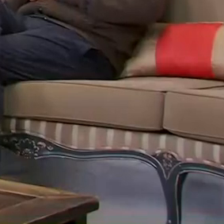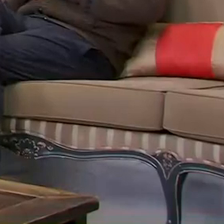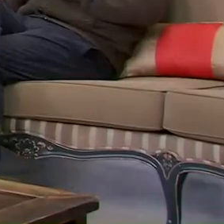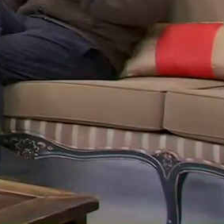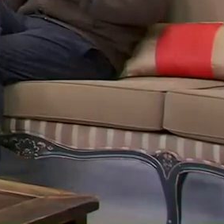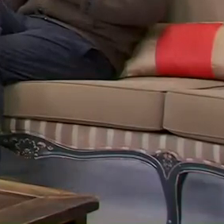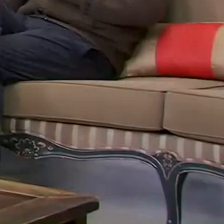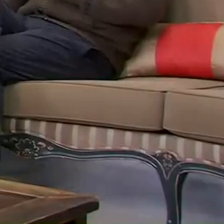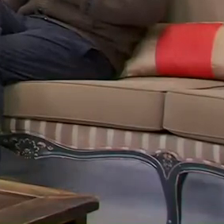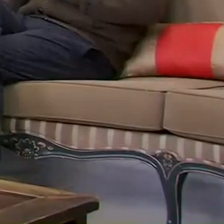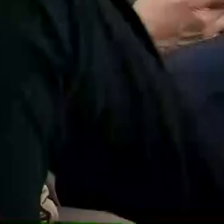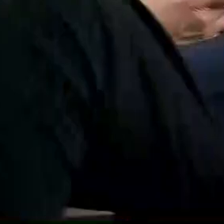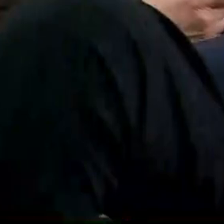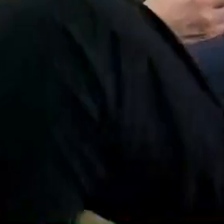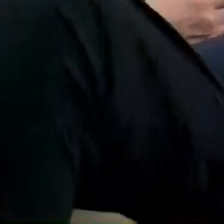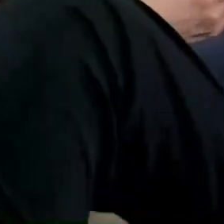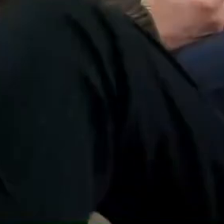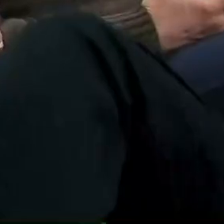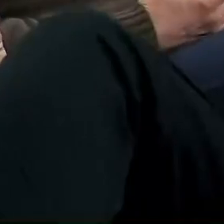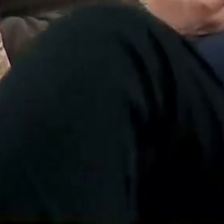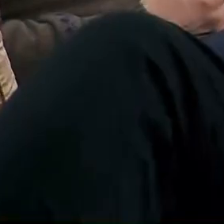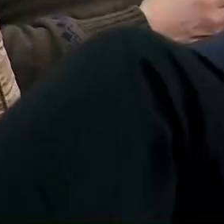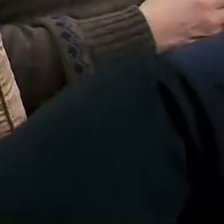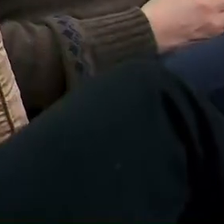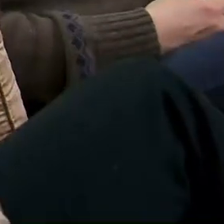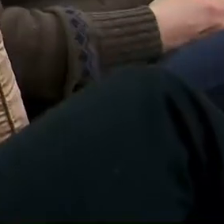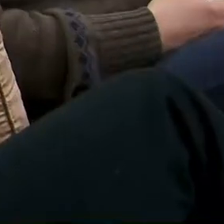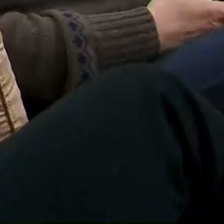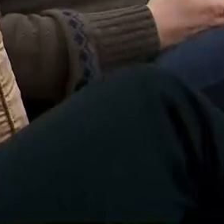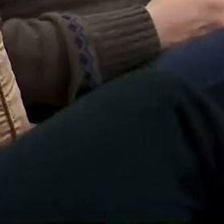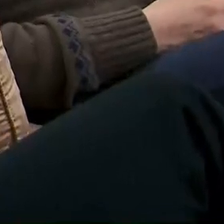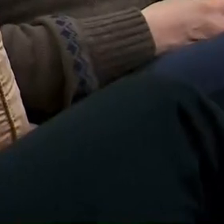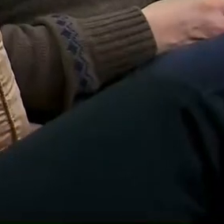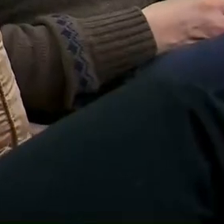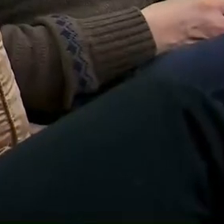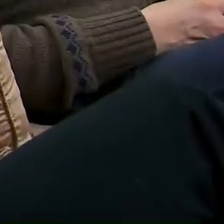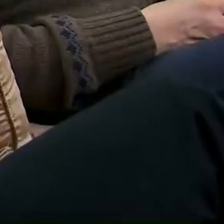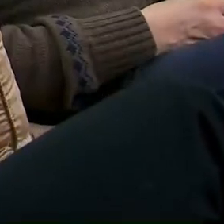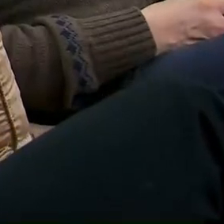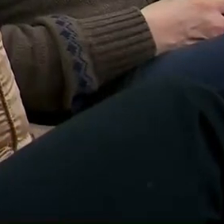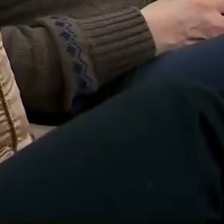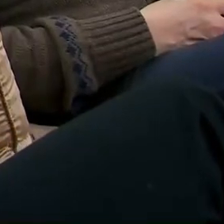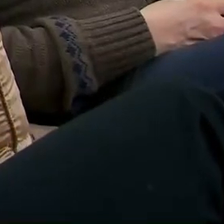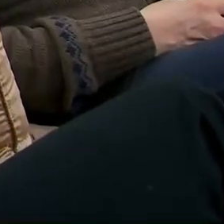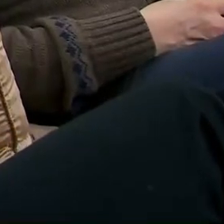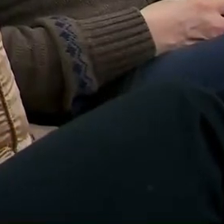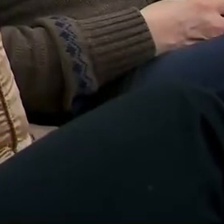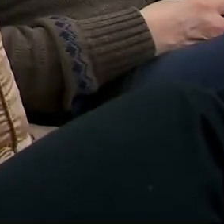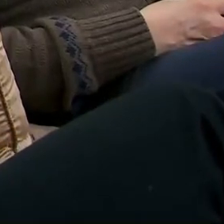Serpil Kemal gibi bacak bacak üstüne atıp koltuğun kenarına oturmuş. Kemal Serpil taklidiyle yanında oturuyor.